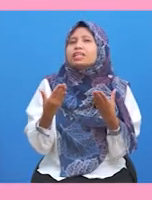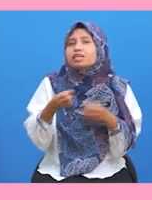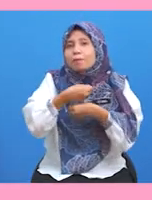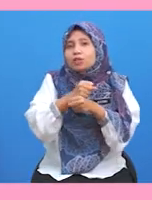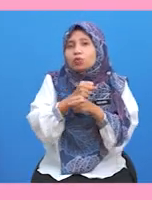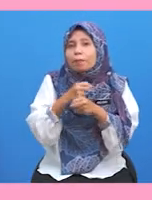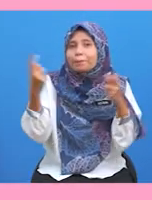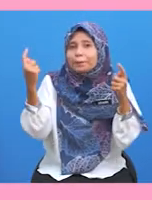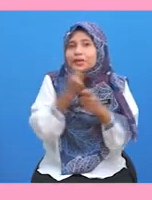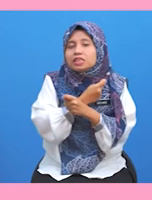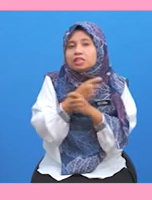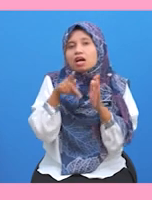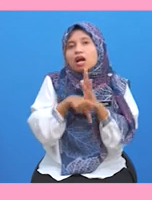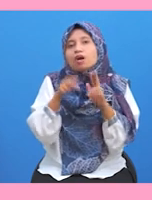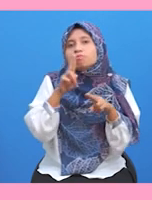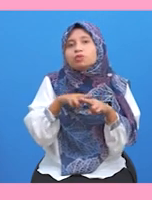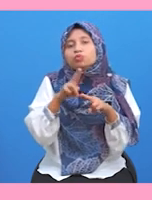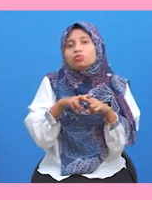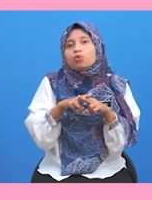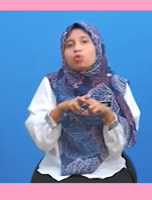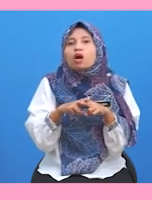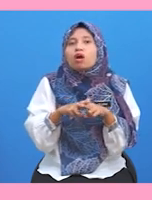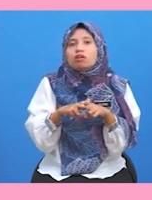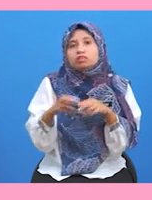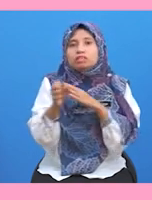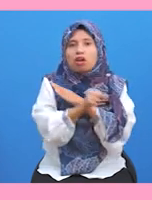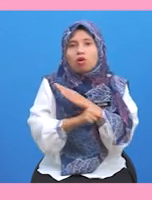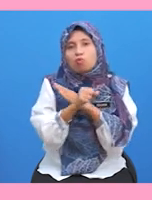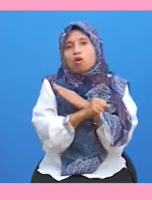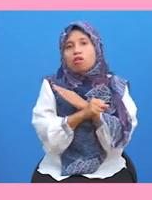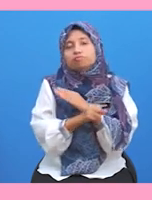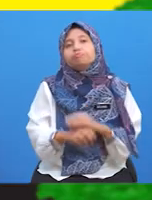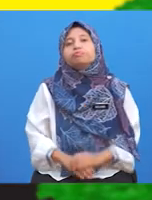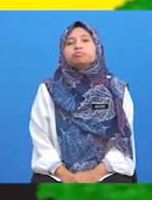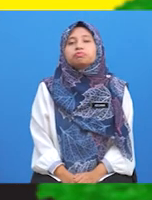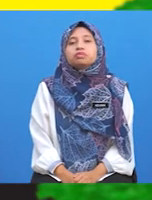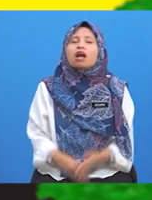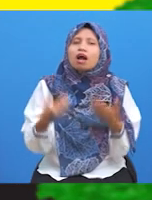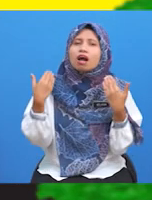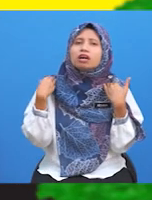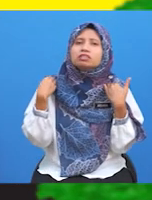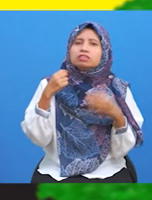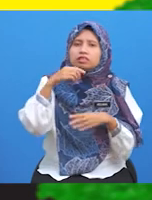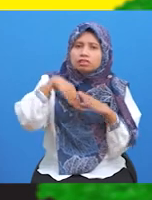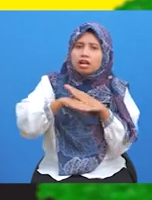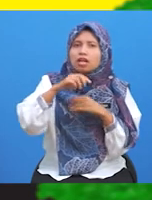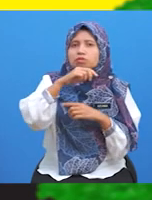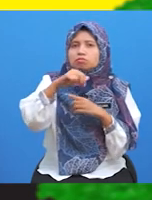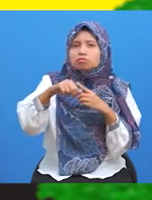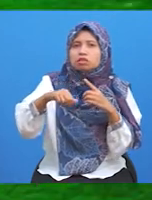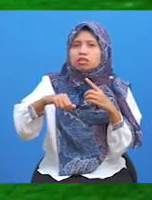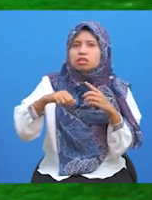bentuk ataupun cara penentangan penduduk tempatan Sarawak gunakan. Ada di kalangan murid-murid yang